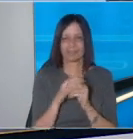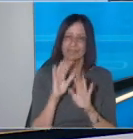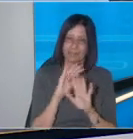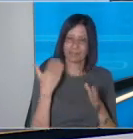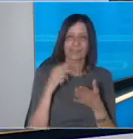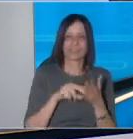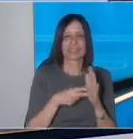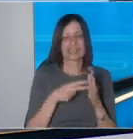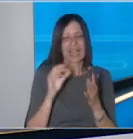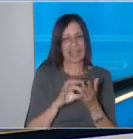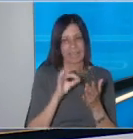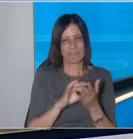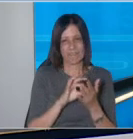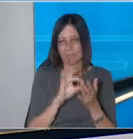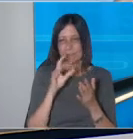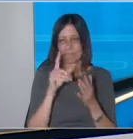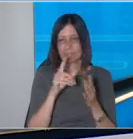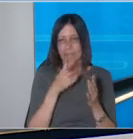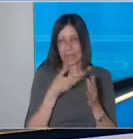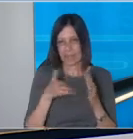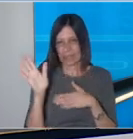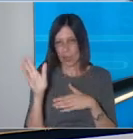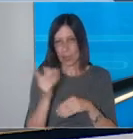תודה. זהו, עד כאן את הכתבים, אל תלכו לשום מקום, מיד המוסף היומי.